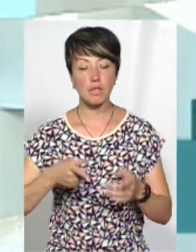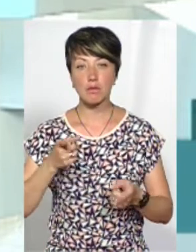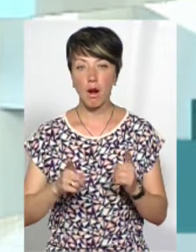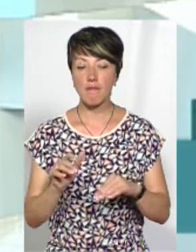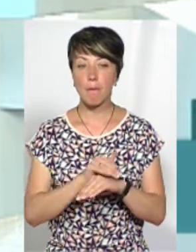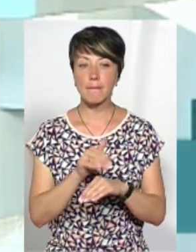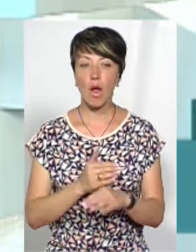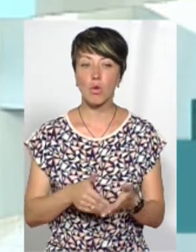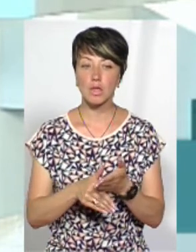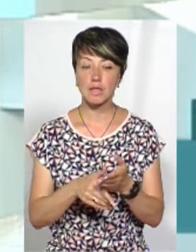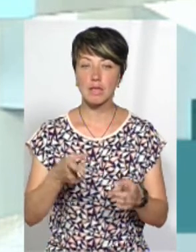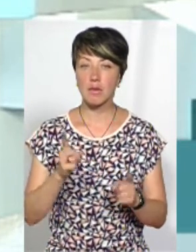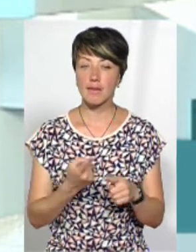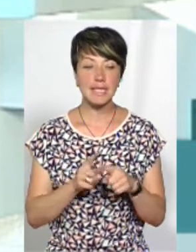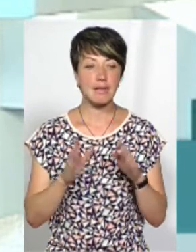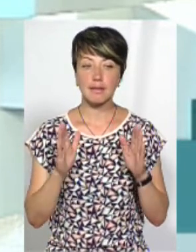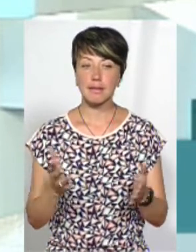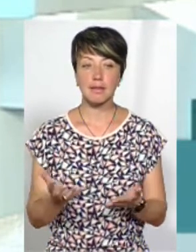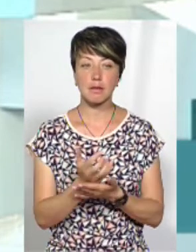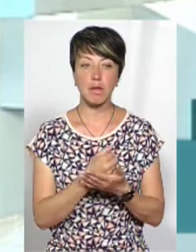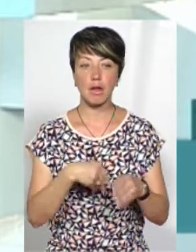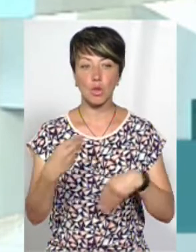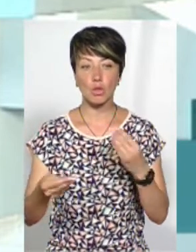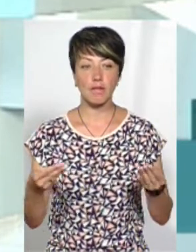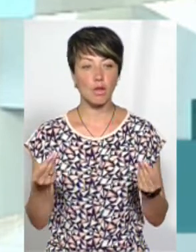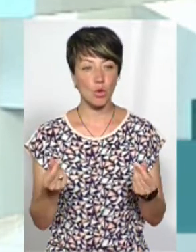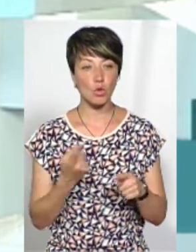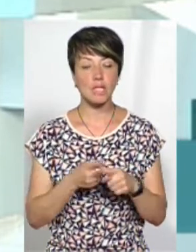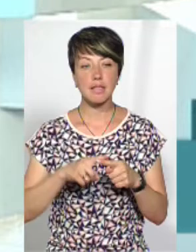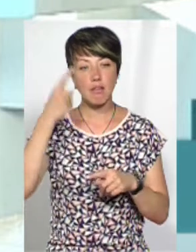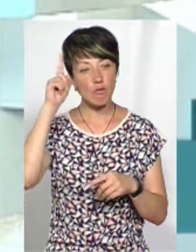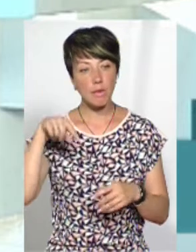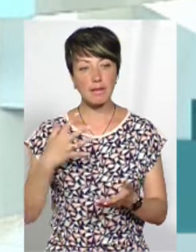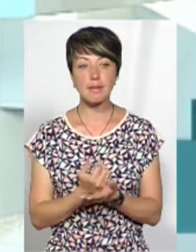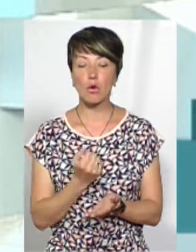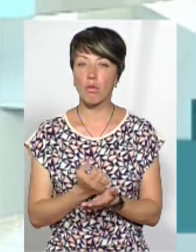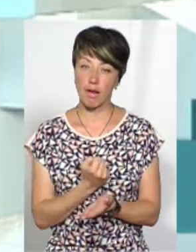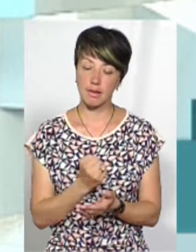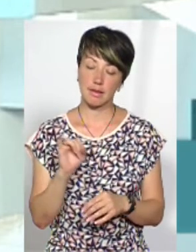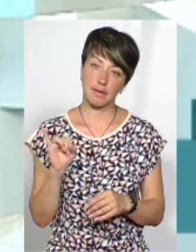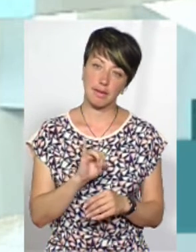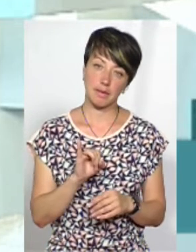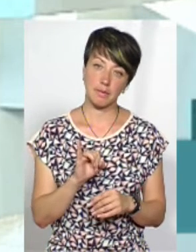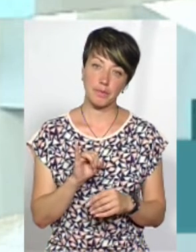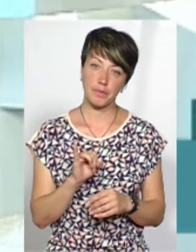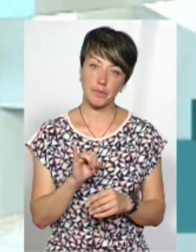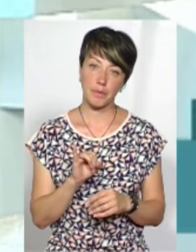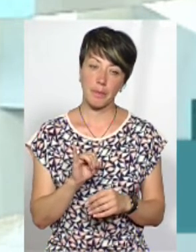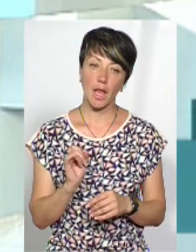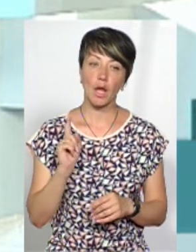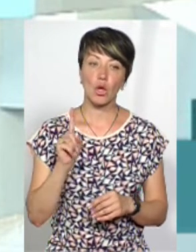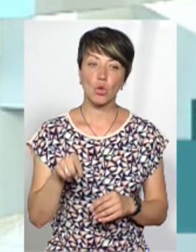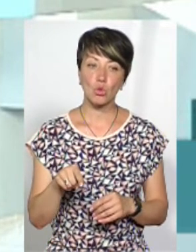справжнє благодійництво, насправді, це не тільки збирати і роздавати гроші, це вміти їх заробляти. І